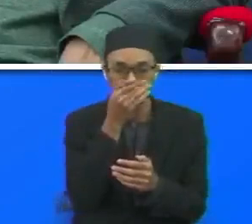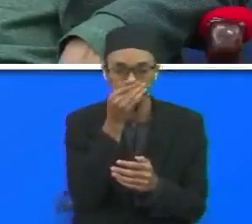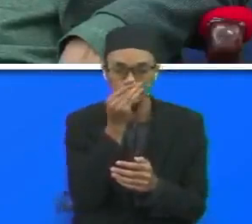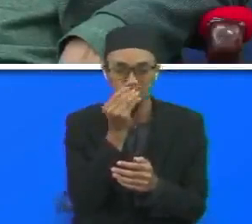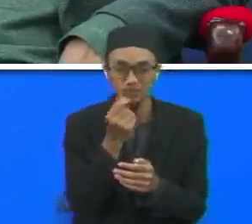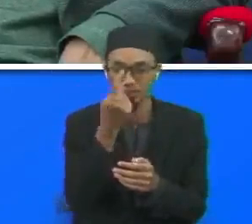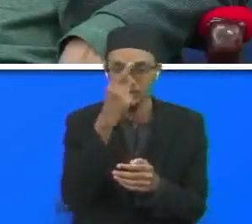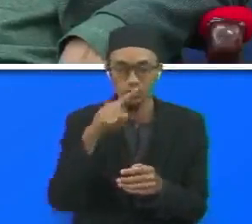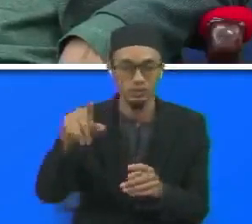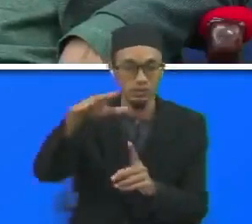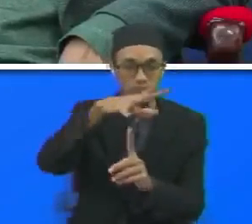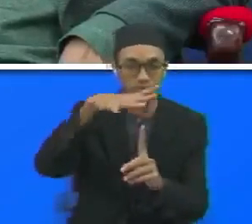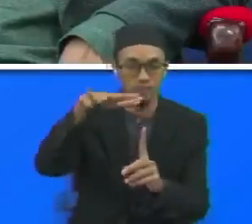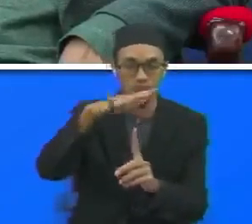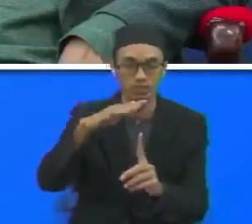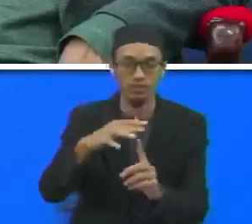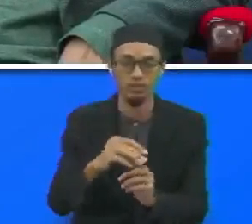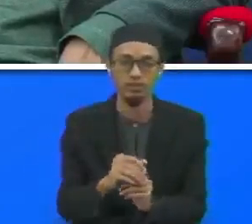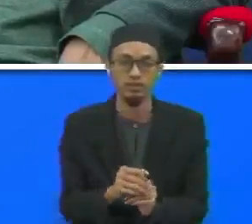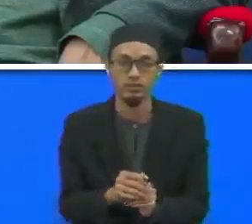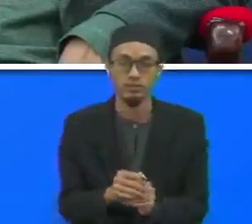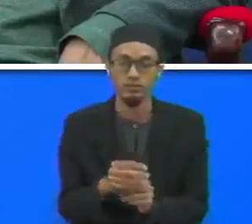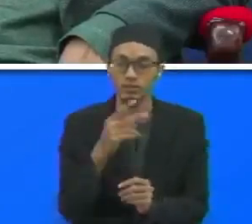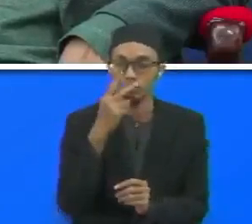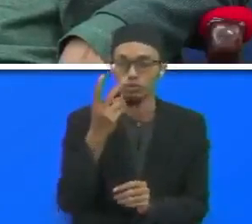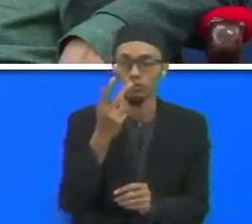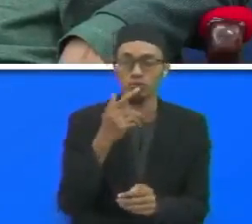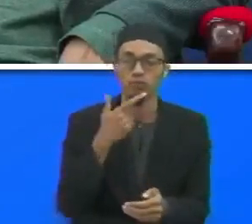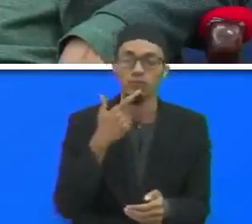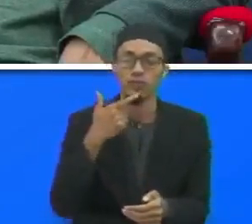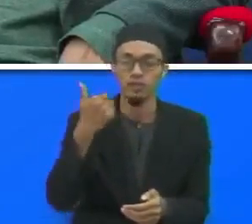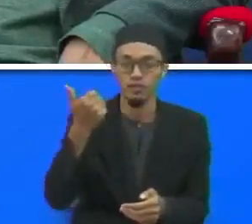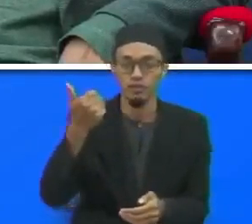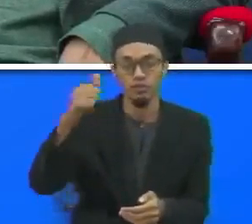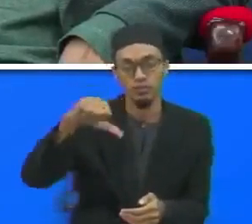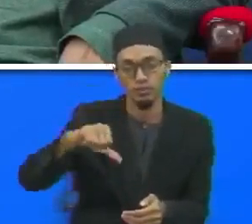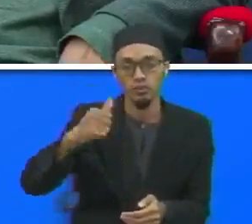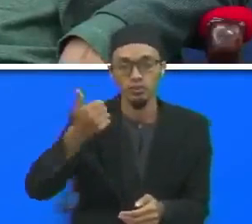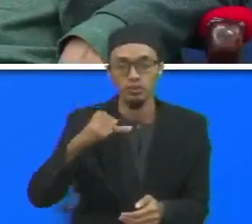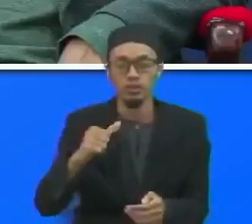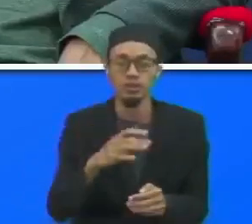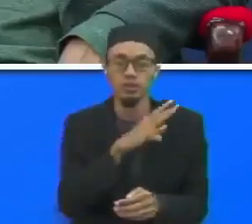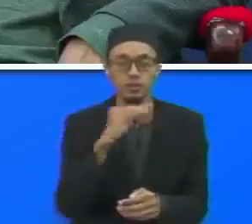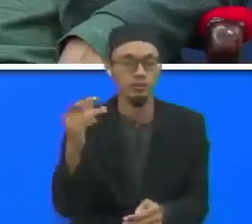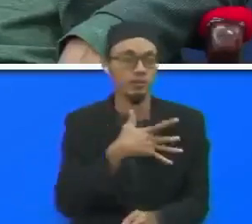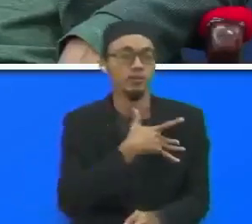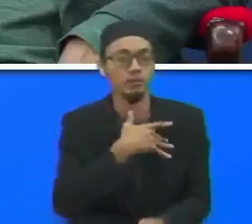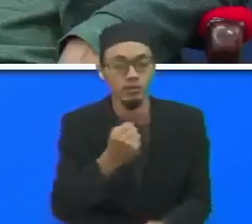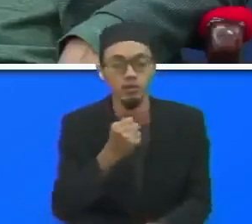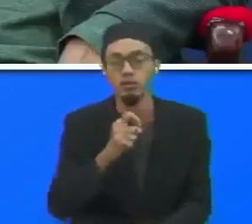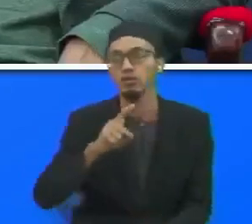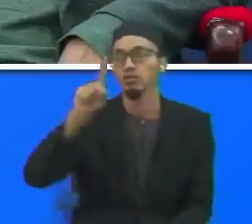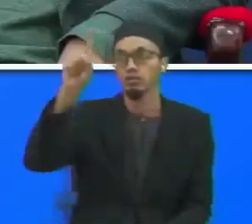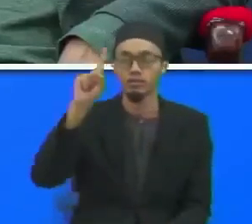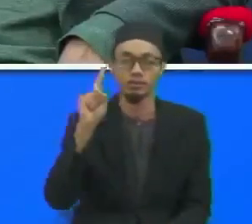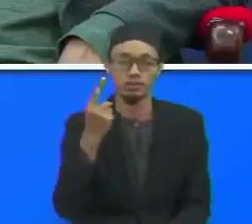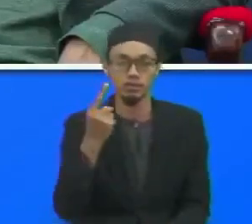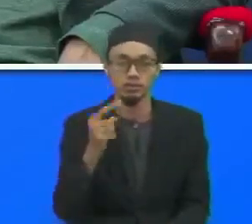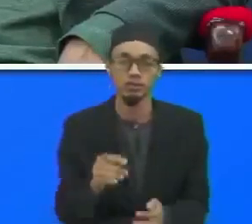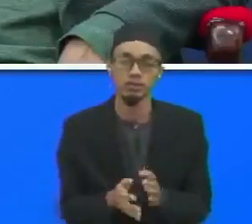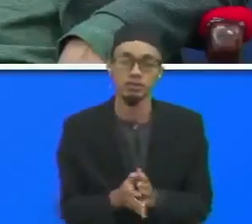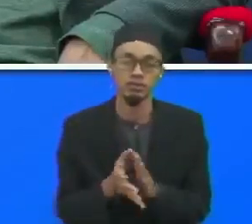ala rabbihim yatawakkal, kepada mereka, kepada Allah lah mereka ini bertawakal. Upacara-upacara jahiliah ini semua